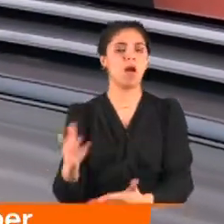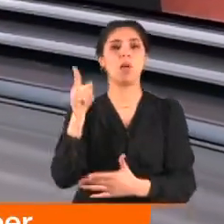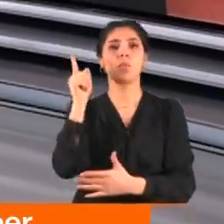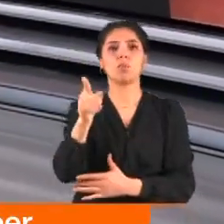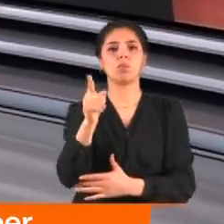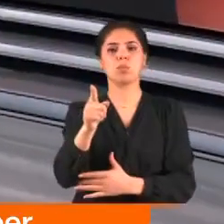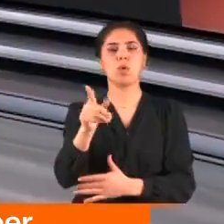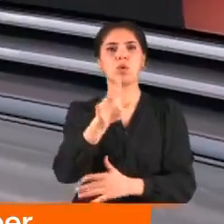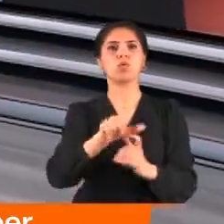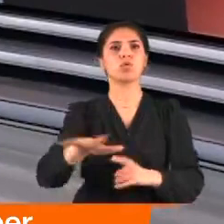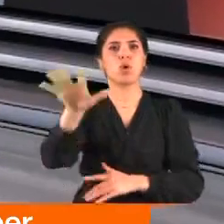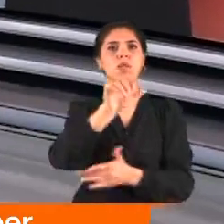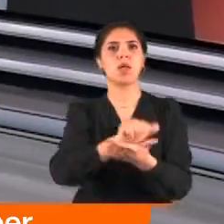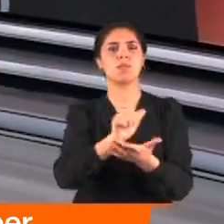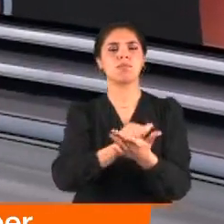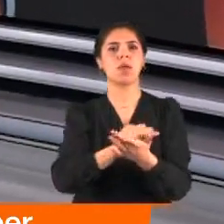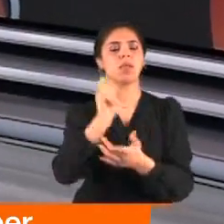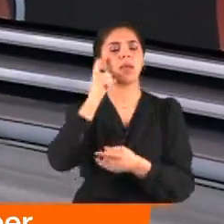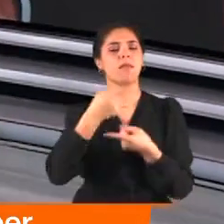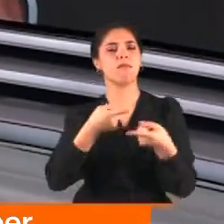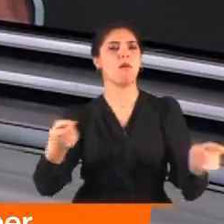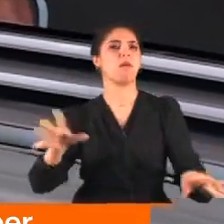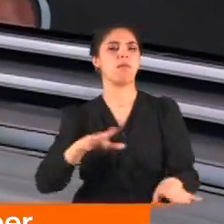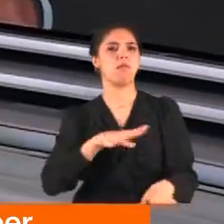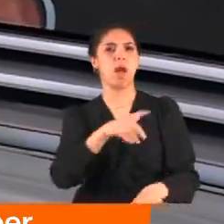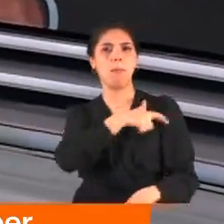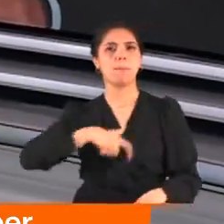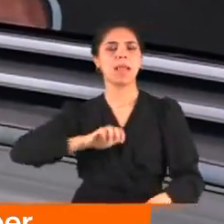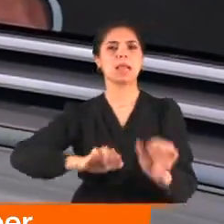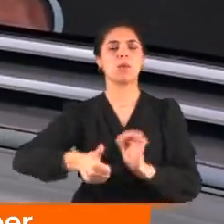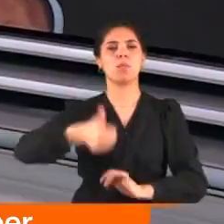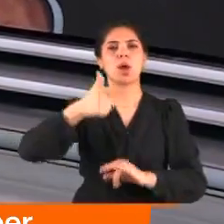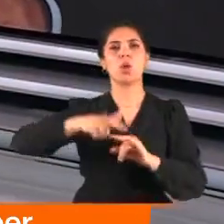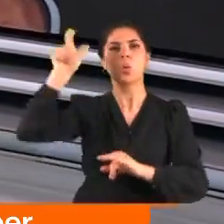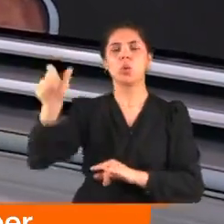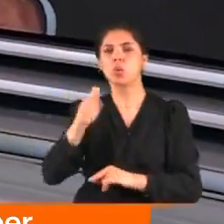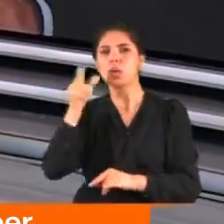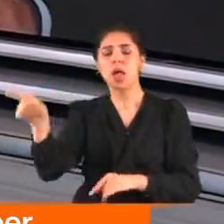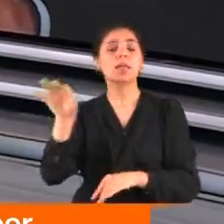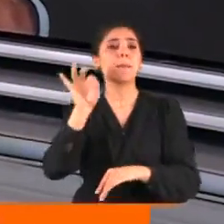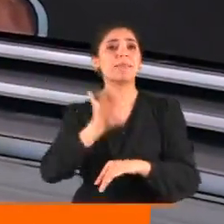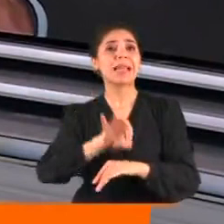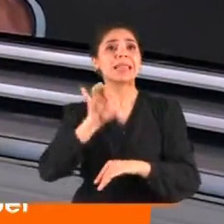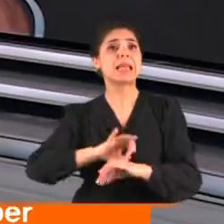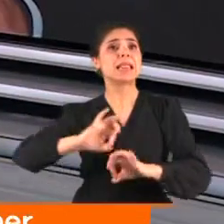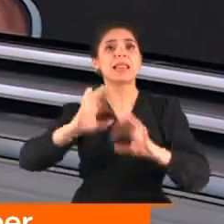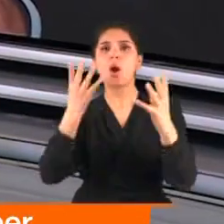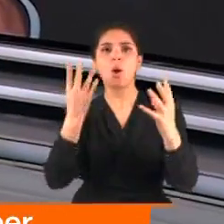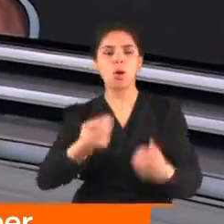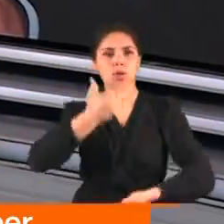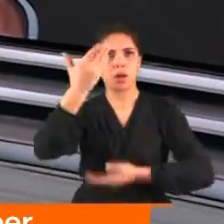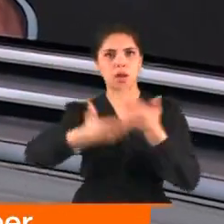Ancak sosyal medyada aksi yönde bazı iddialar da yer aldı. Milli Savunma Bakanı Hulusi Akar dakika dakika neler yaşandığını